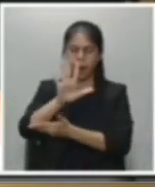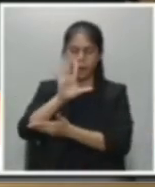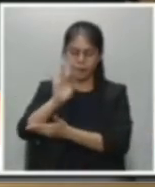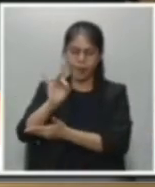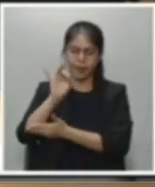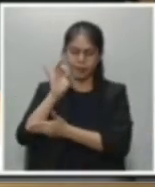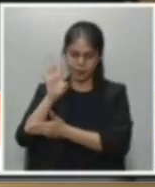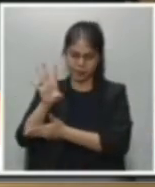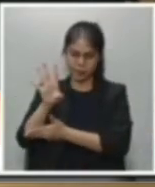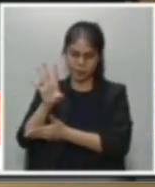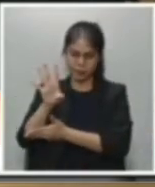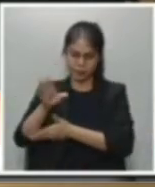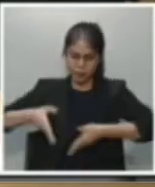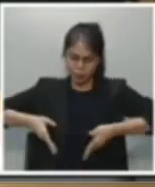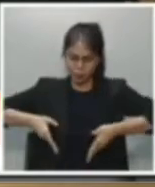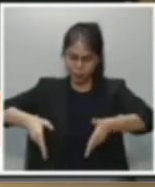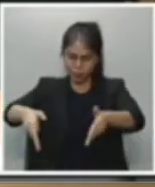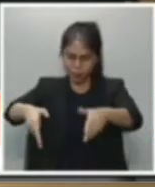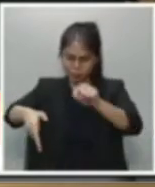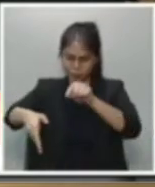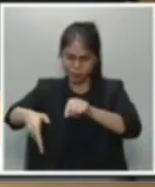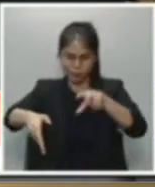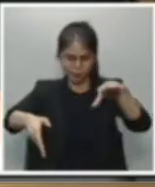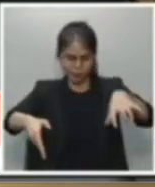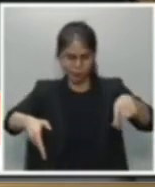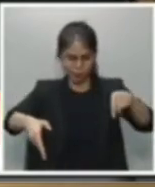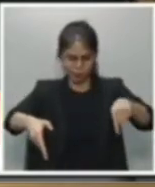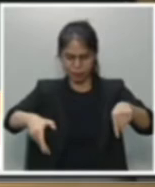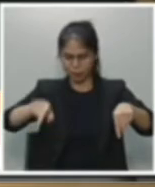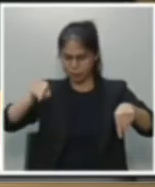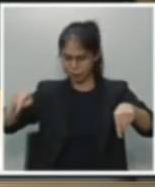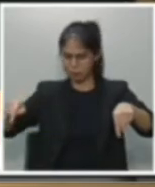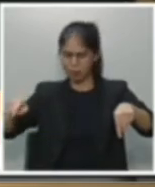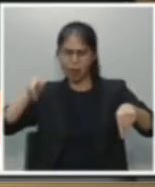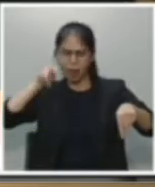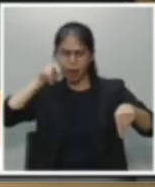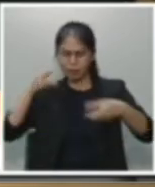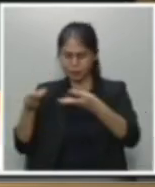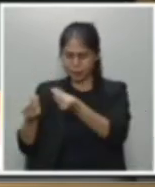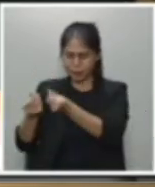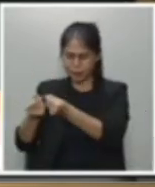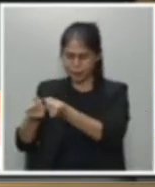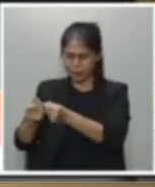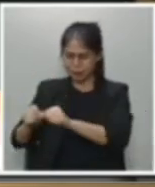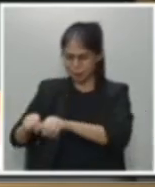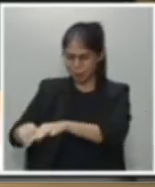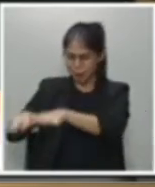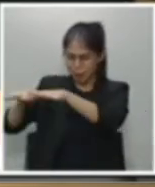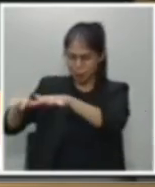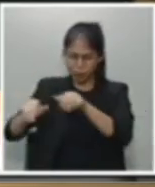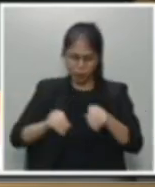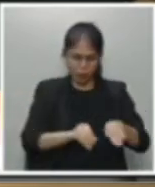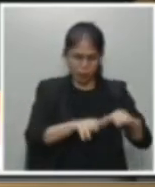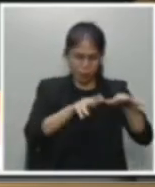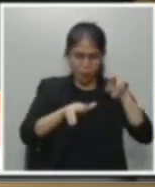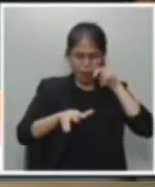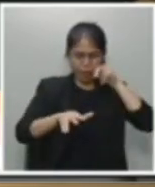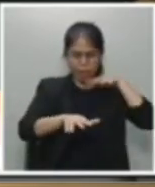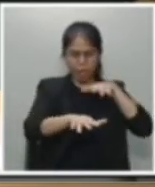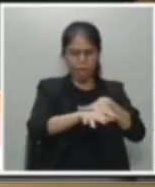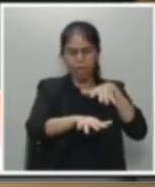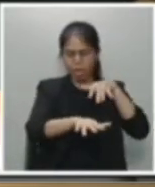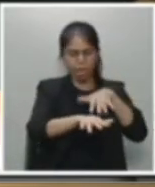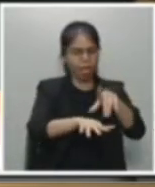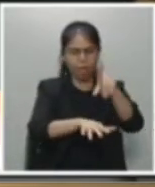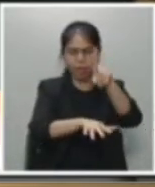3584สองข้างทางมีการถมที่ปิดทางระบายน้ำทำให้น้ำท่วมขังผิวการจราจร